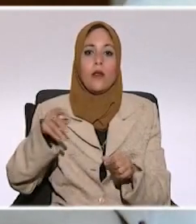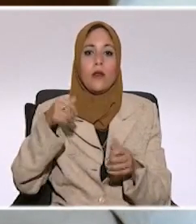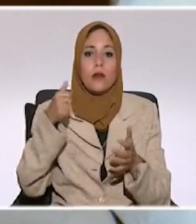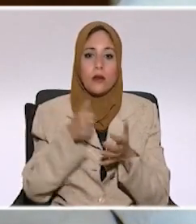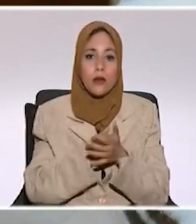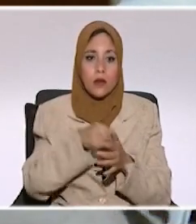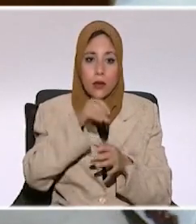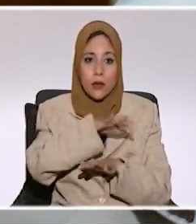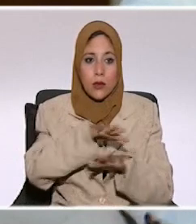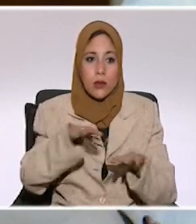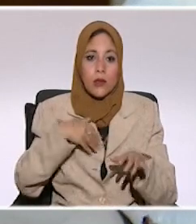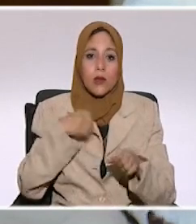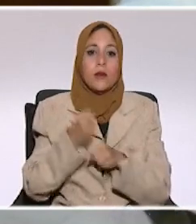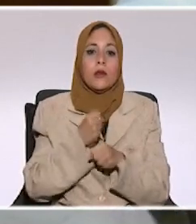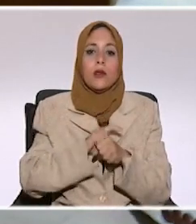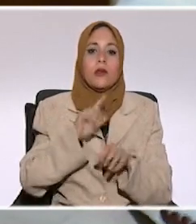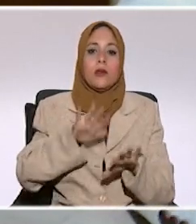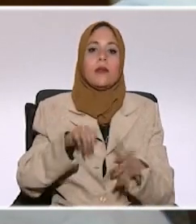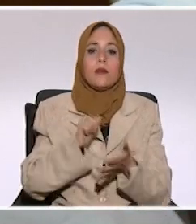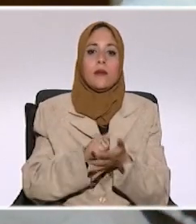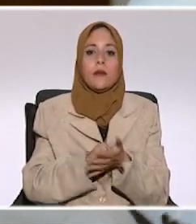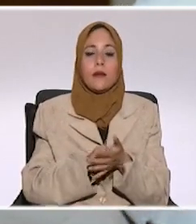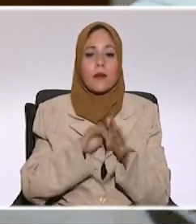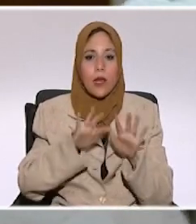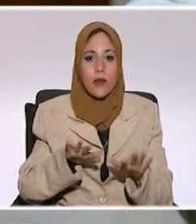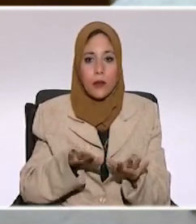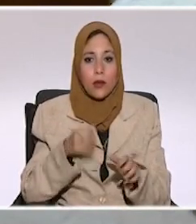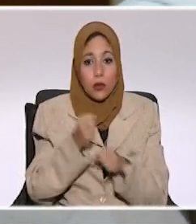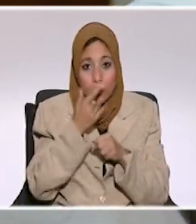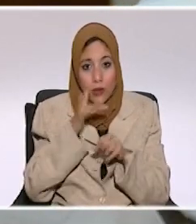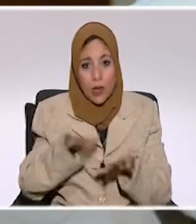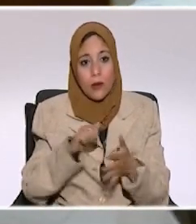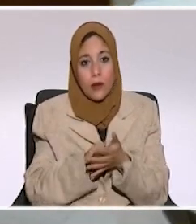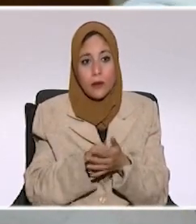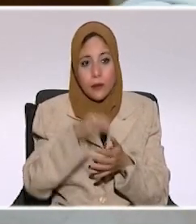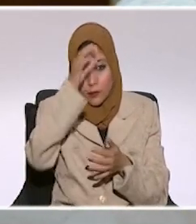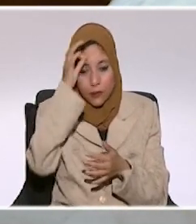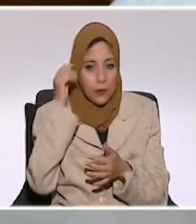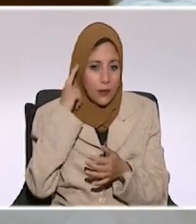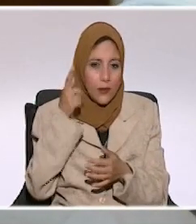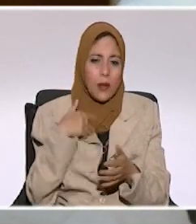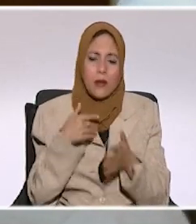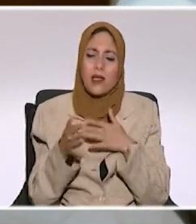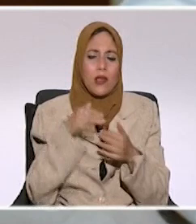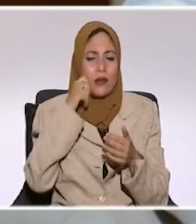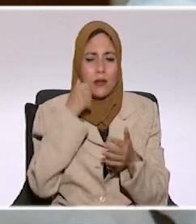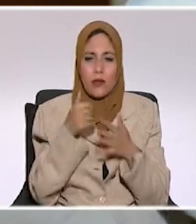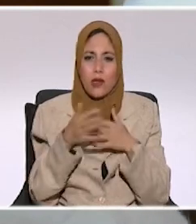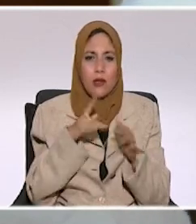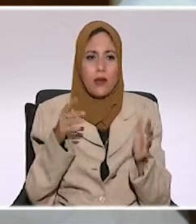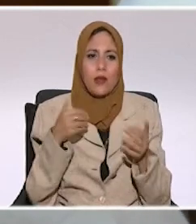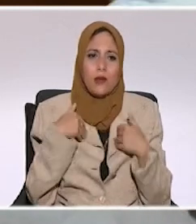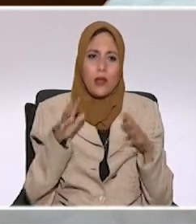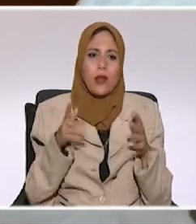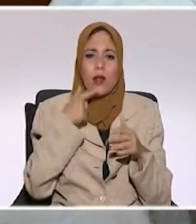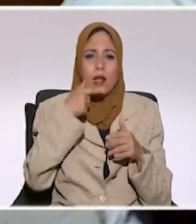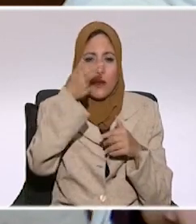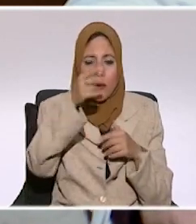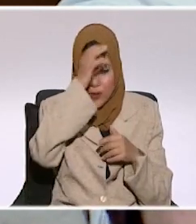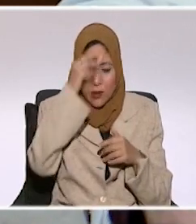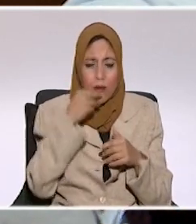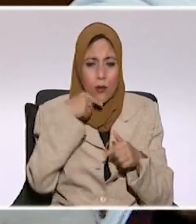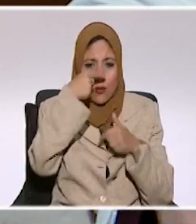شغل. ما عنديش شغل، انا قاعد في بيتي، يا بسمع مزيكا اللي هي الورد بتاعي بعمله، ماليش دعوه بحد، لا بقى ليا دعوه بده قال ولا ده عاد. بنزل